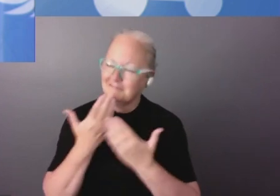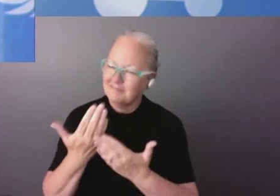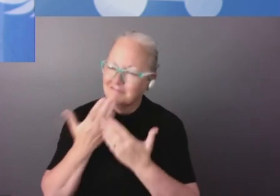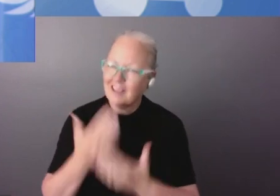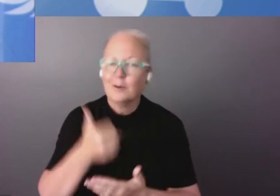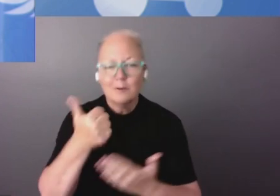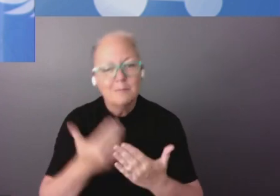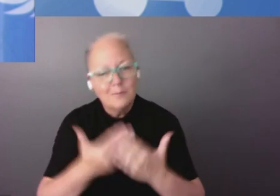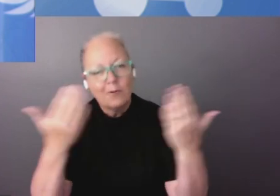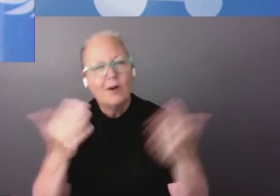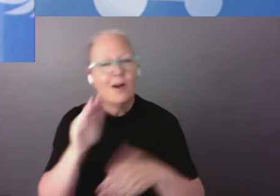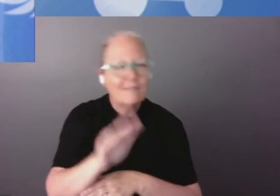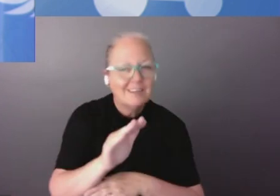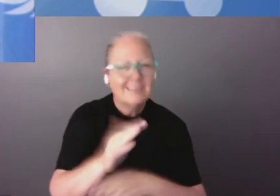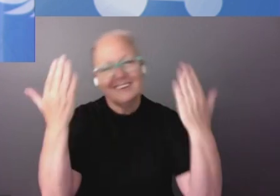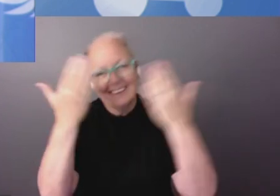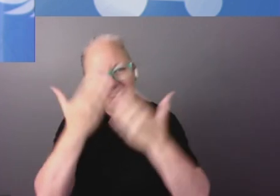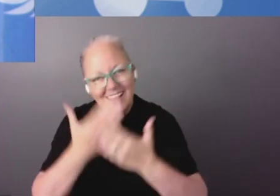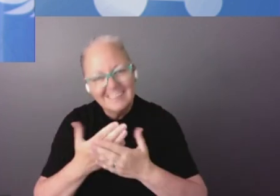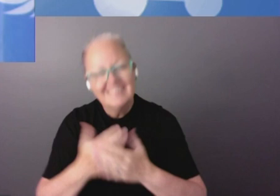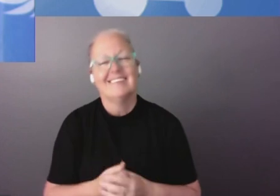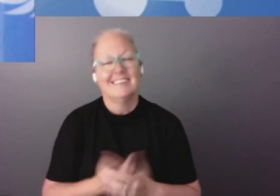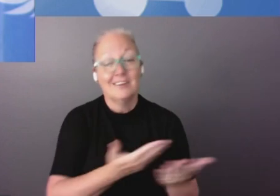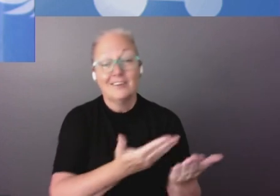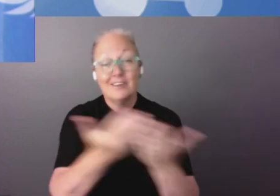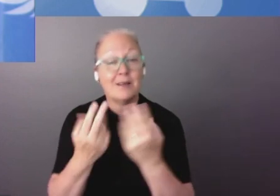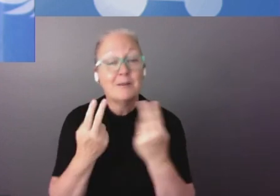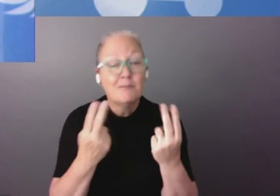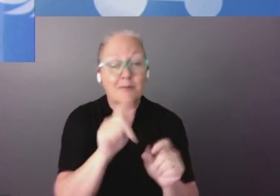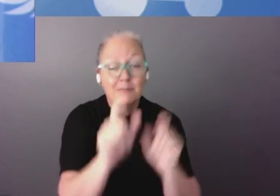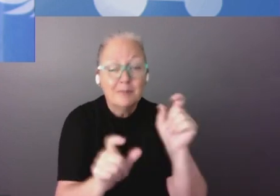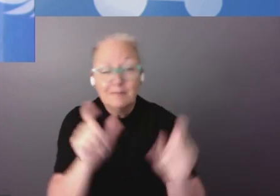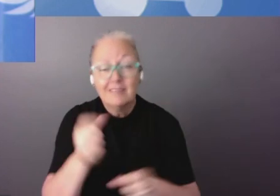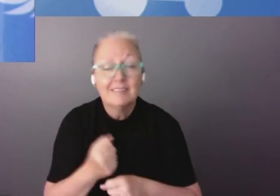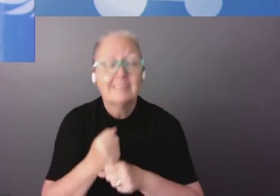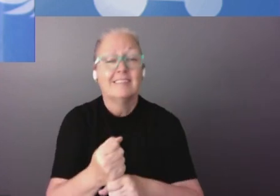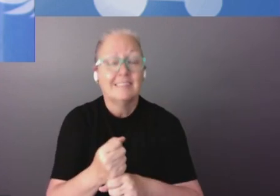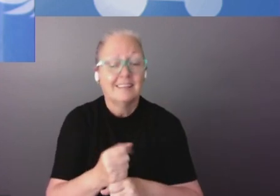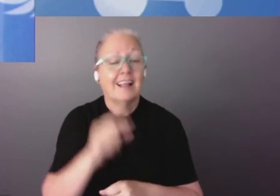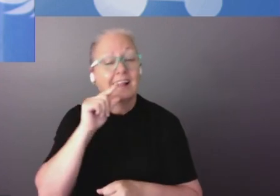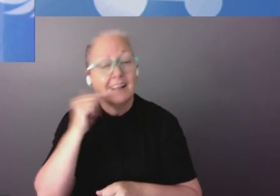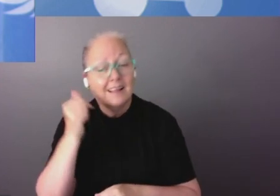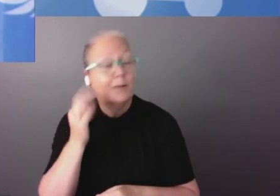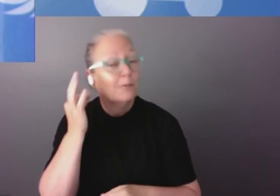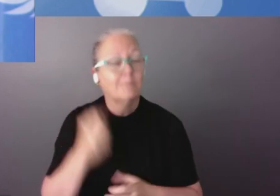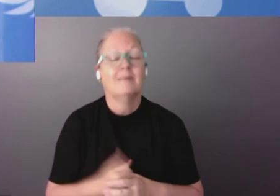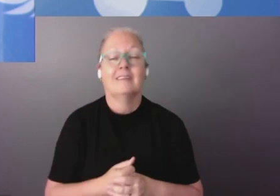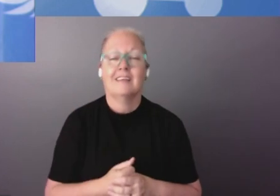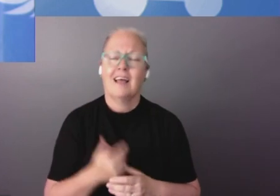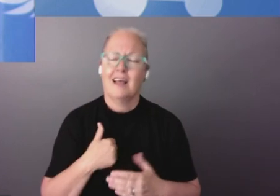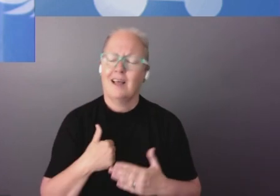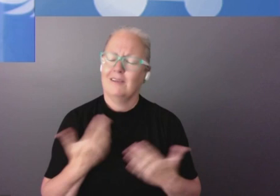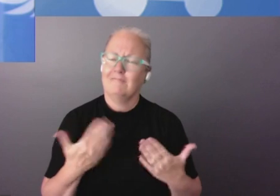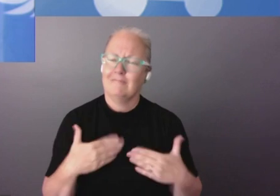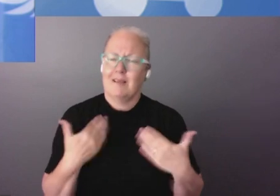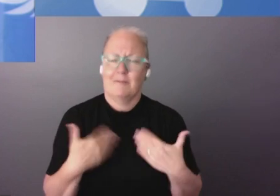Bardzo dziękuję. Dzień dobry. Dla niektórych może dobry wieczór. Szanowni Państwo, to